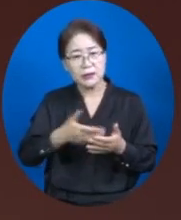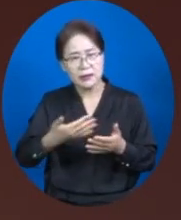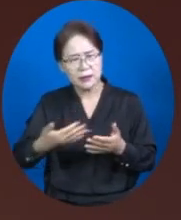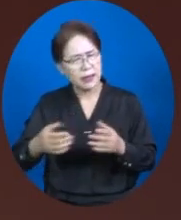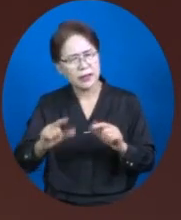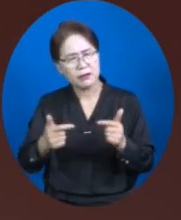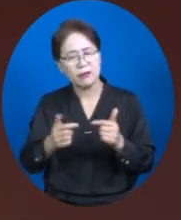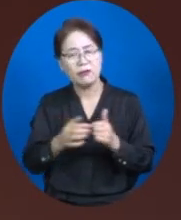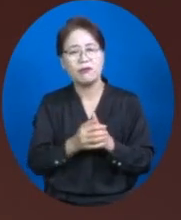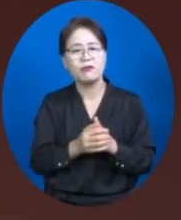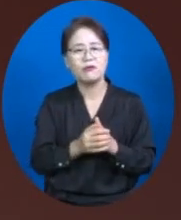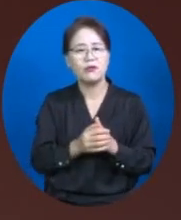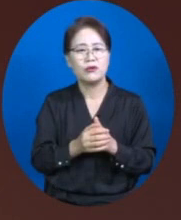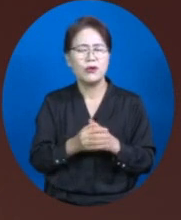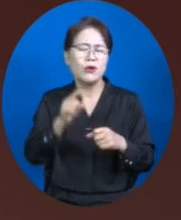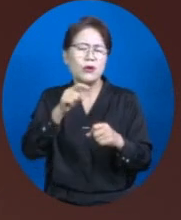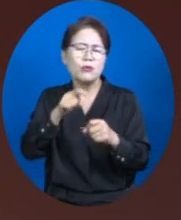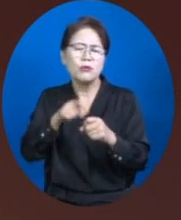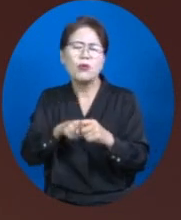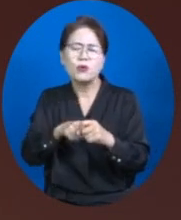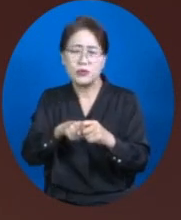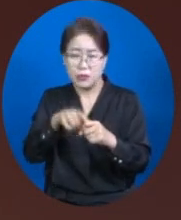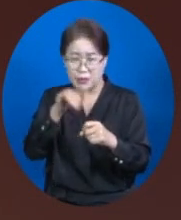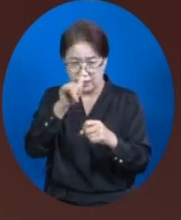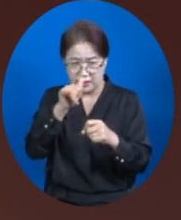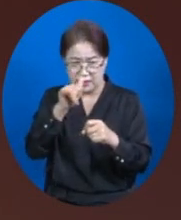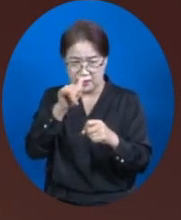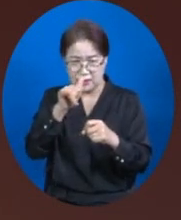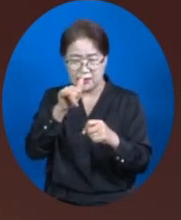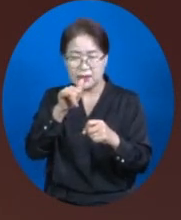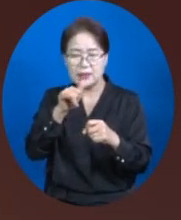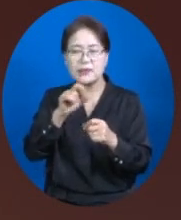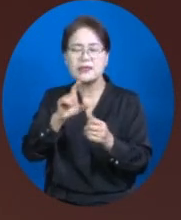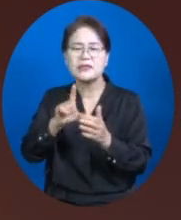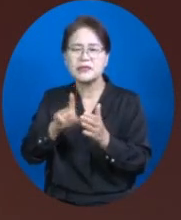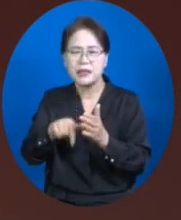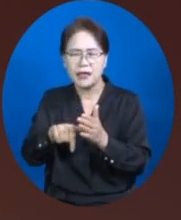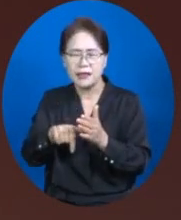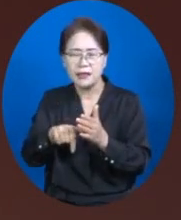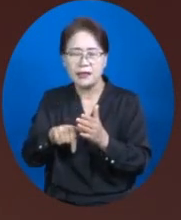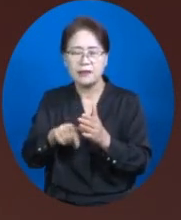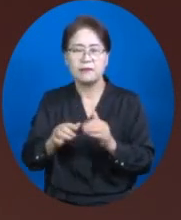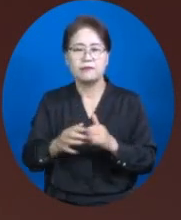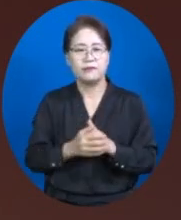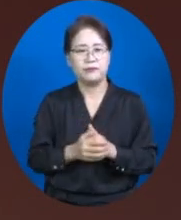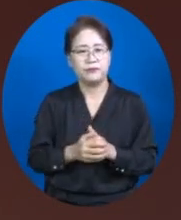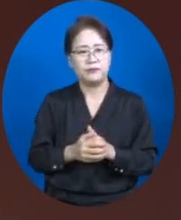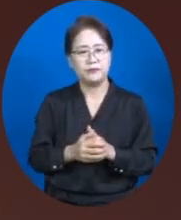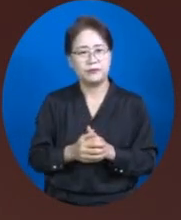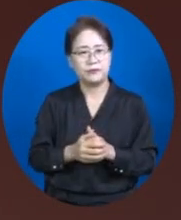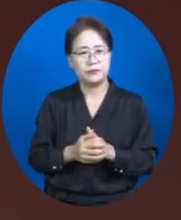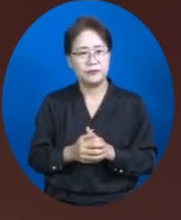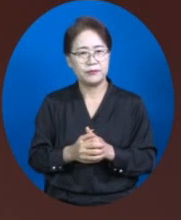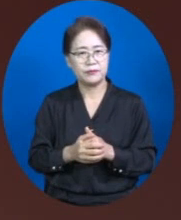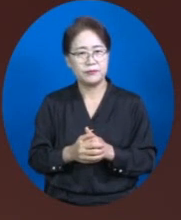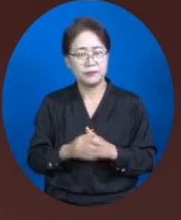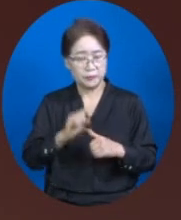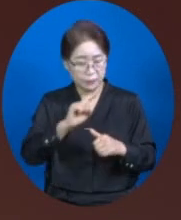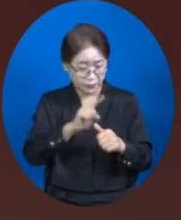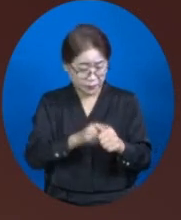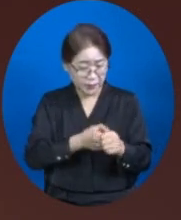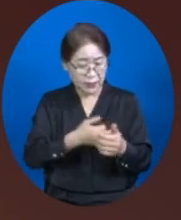아니라 목적이 개입된 주관적인 시간을 말합니다 그러니까 자연적인 시간이 아니라